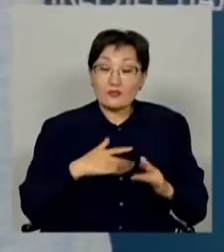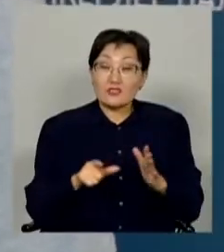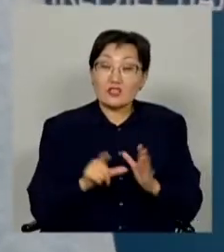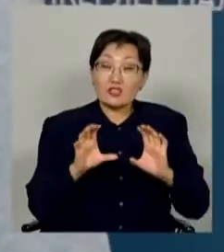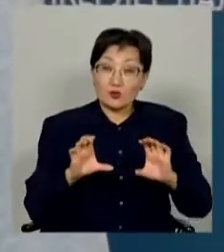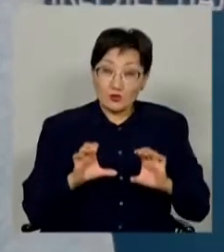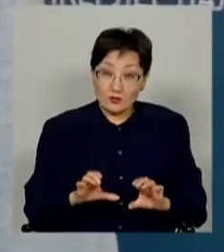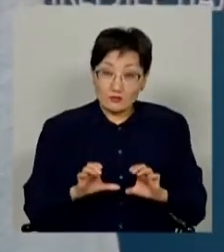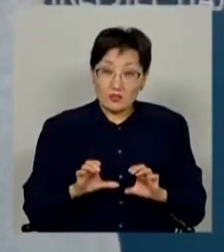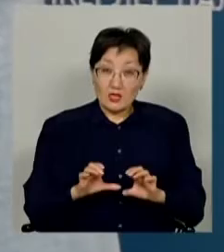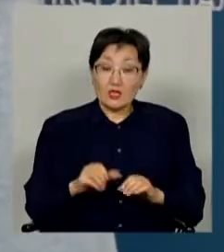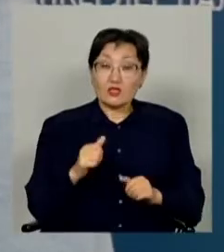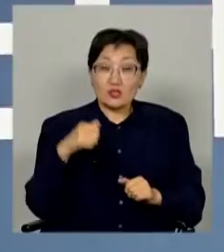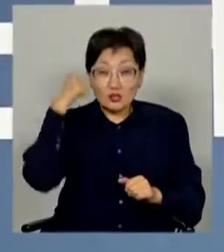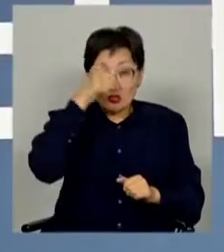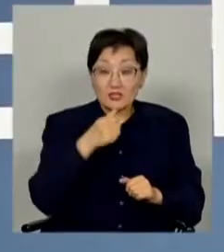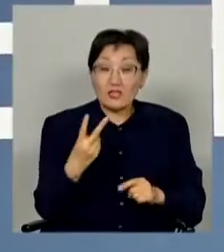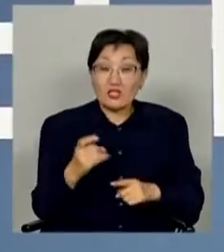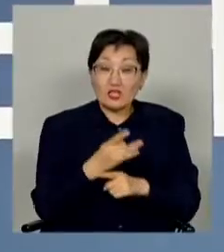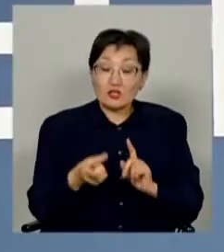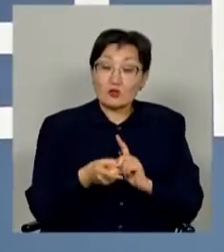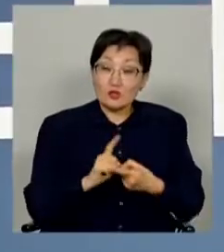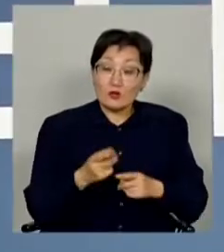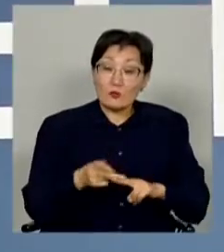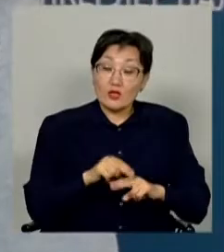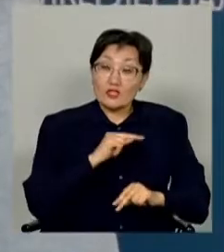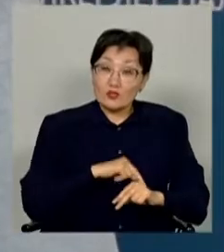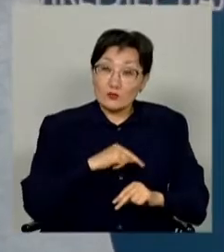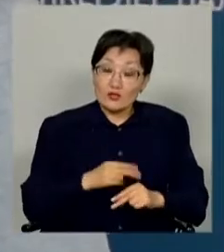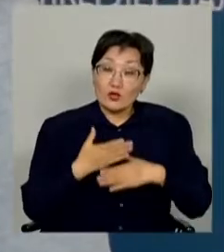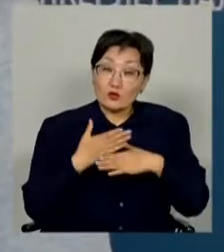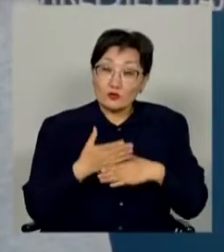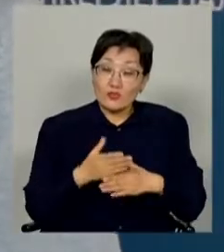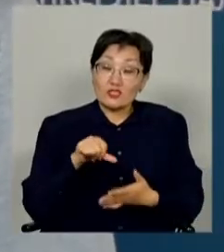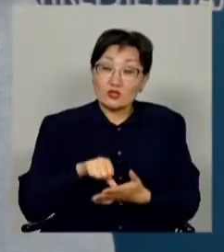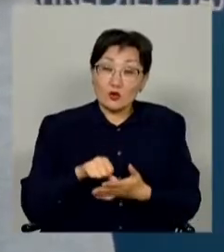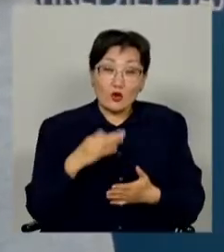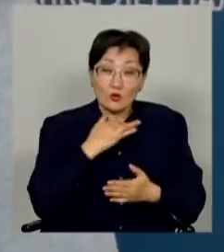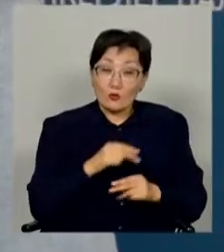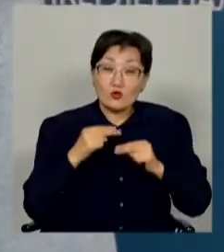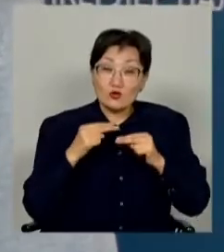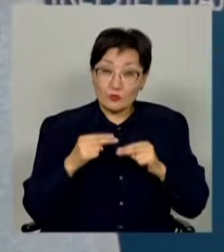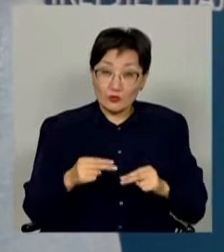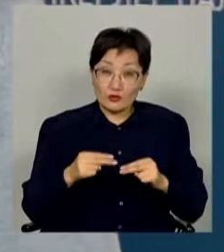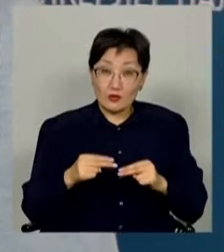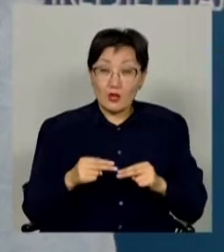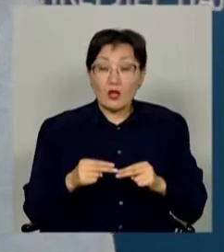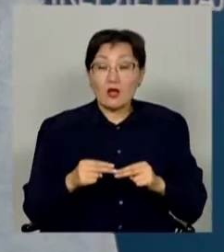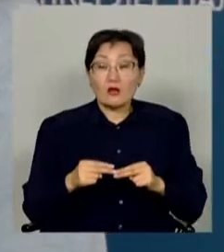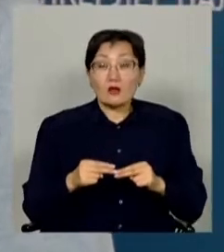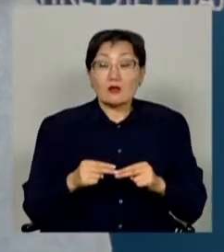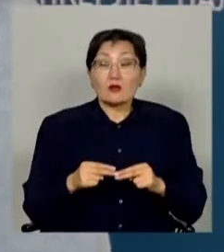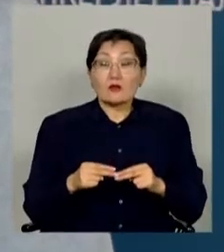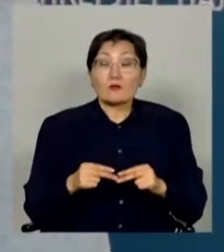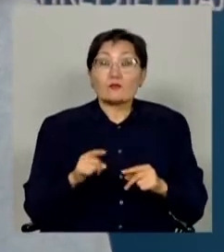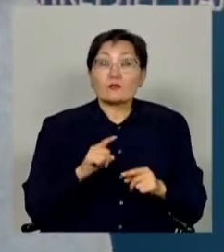кодексіміз жылына екі рет өзгеріп тұрады. Бұл жұмысқа атсалысып, көп көңіл бөліп, бір жарты жыл ішінде жазып